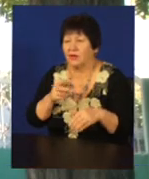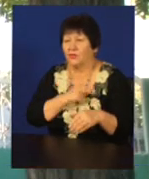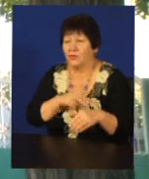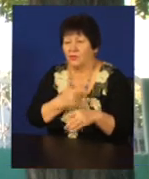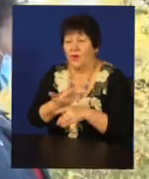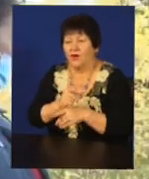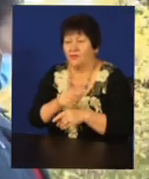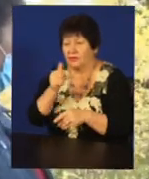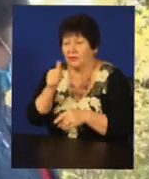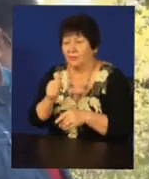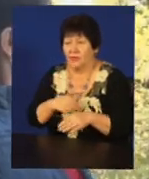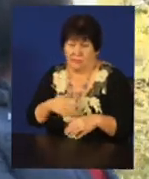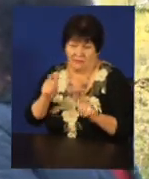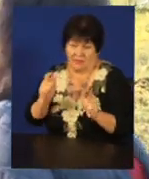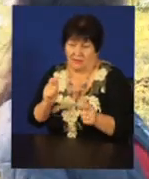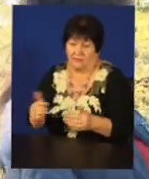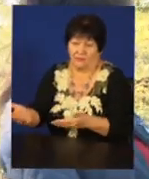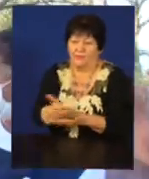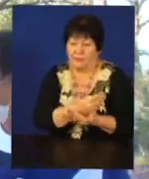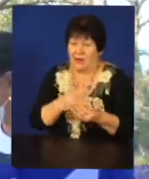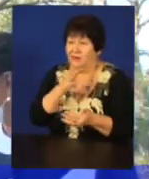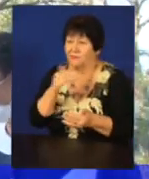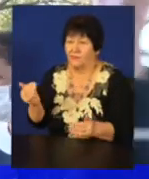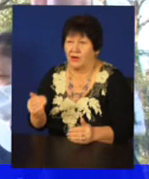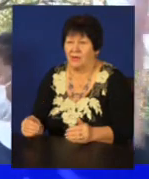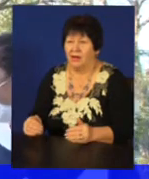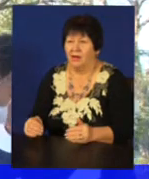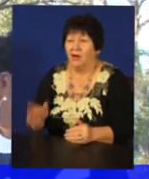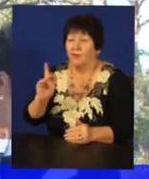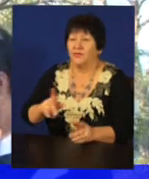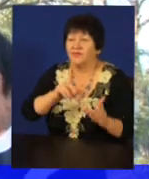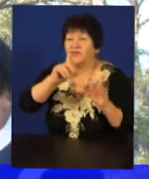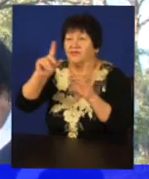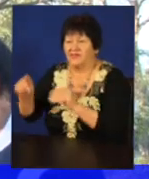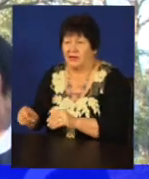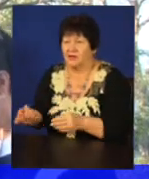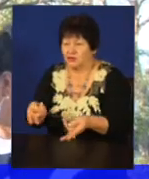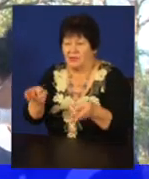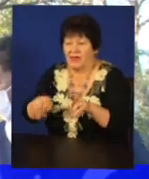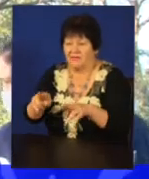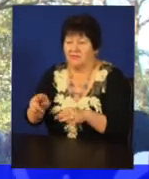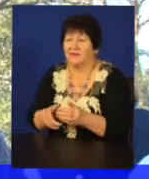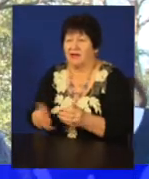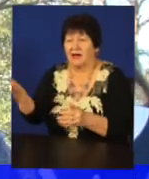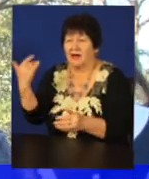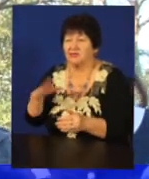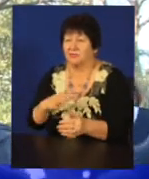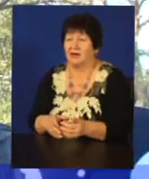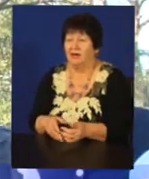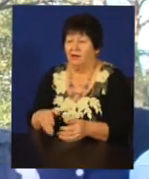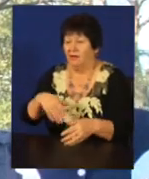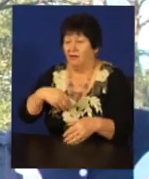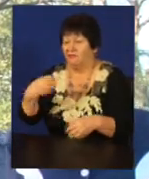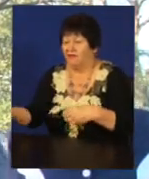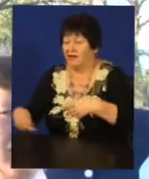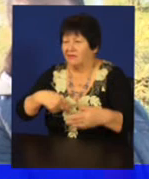foarte bun. Мы согласны, но только чтобы собрали вовремя. Мусор пусть вывозят, но чтобы возили, не так, чтобы было, как раньше. Валяются